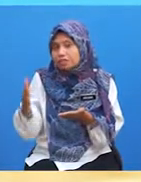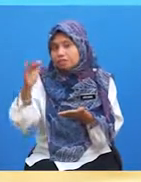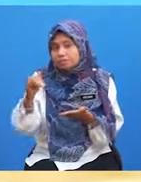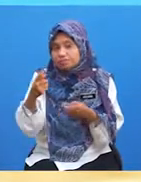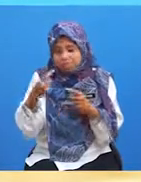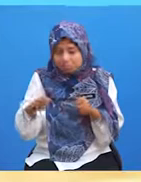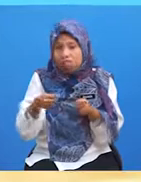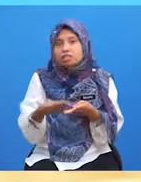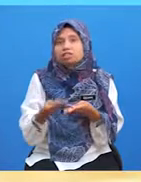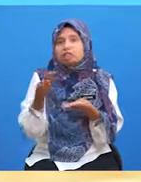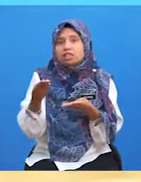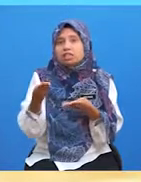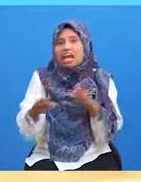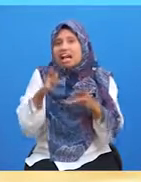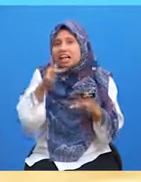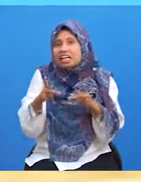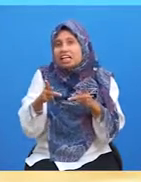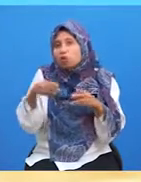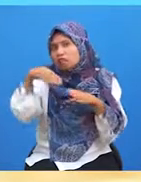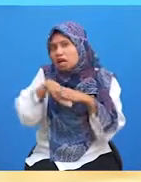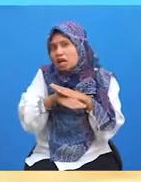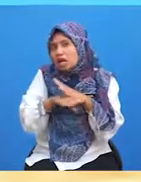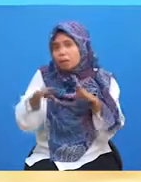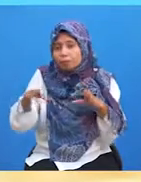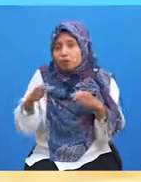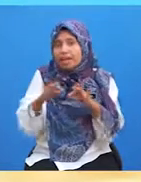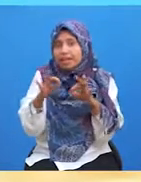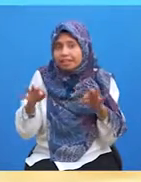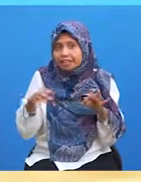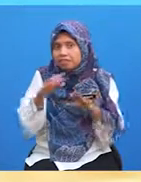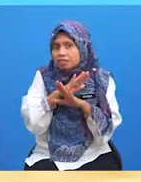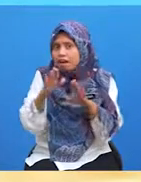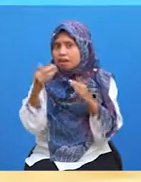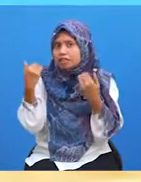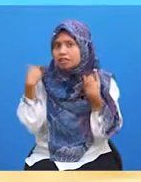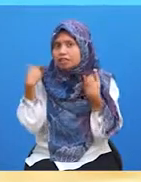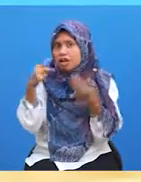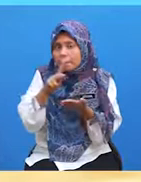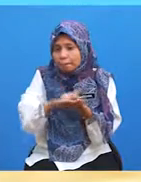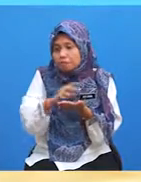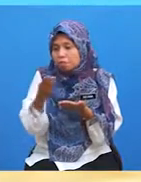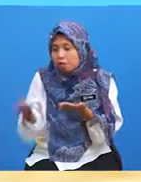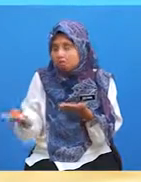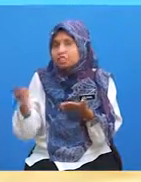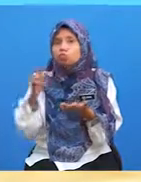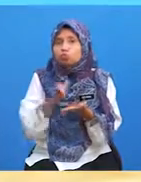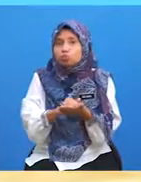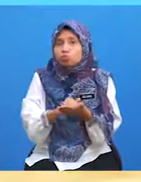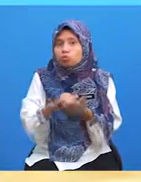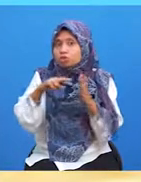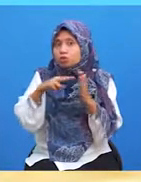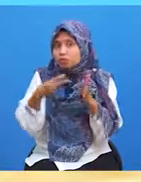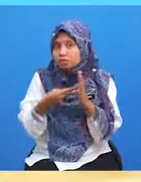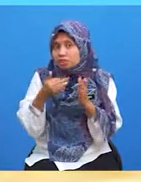diberi. Sekiranya dalam binaan ayat tidak mengandungi peribahasa tersebut,